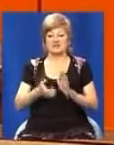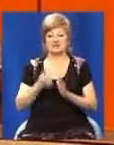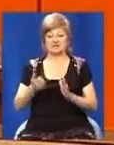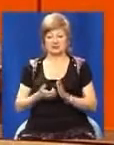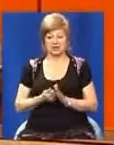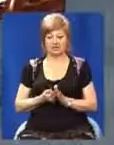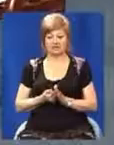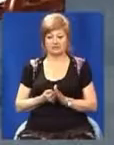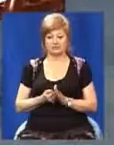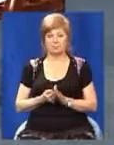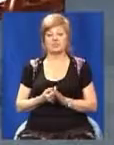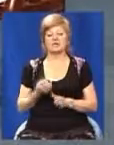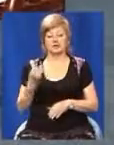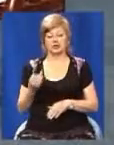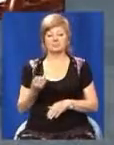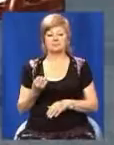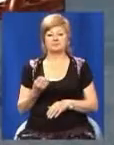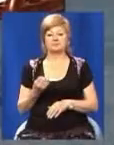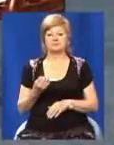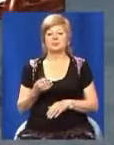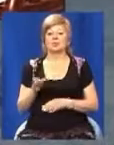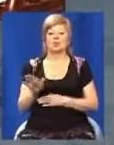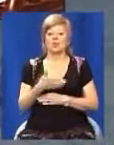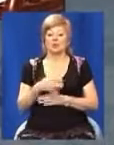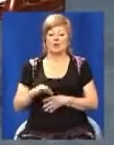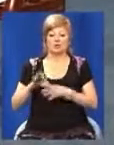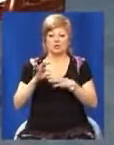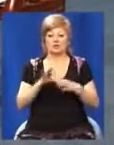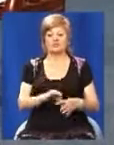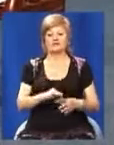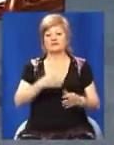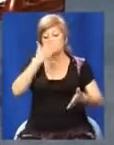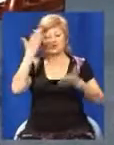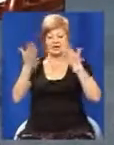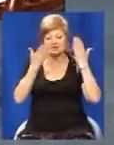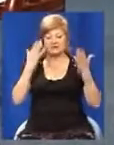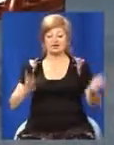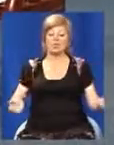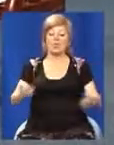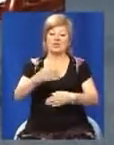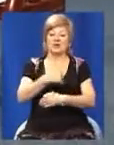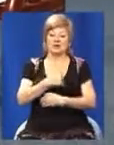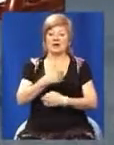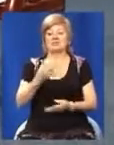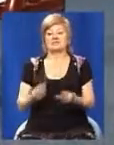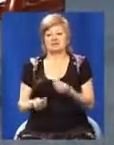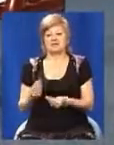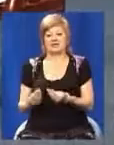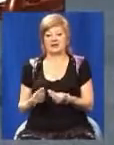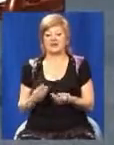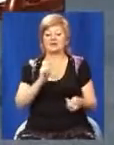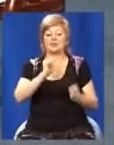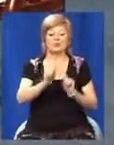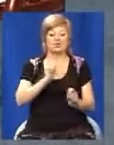недостатки. Так, і з псом гуляти. Гуляти. Розважати його, да. Обіймати, гратись, дарувати